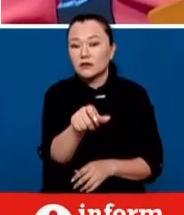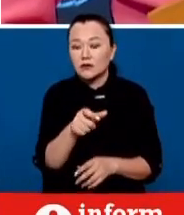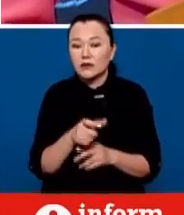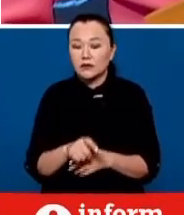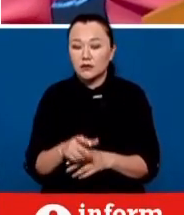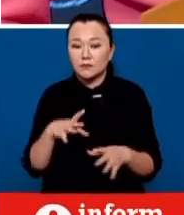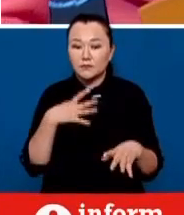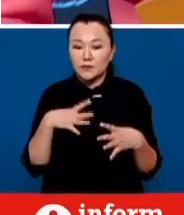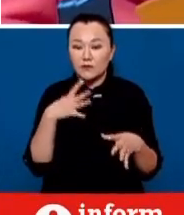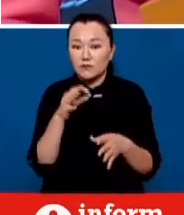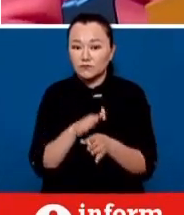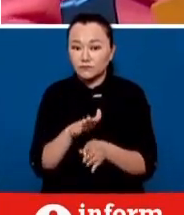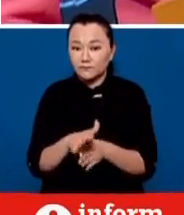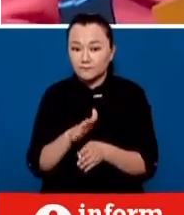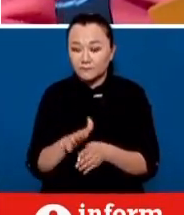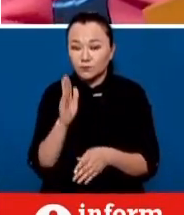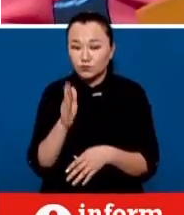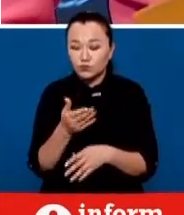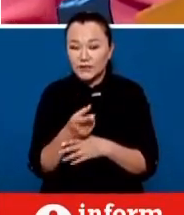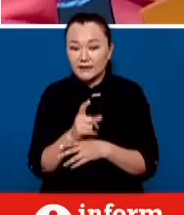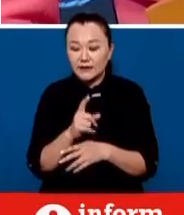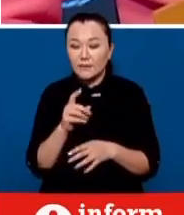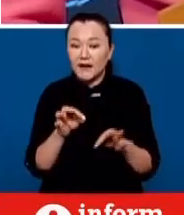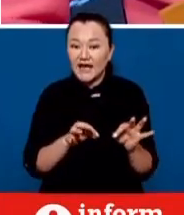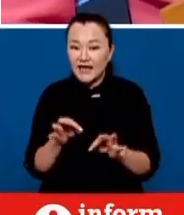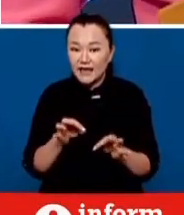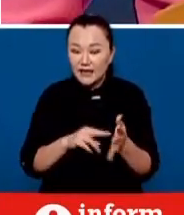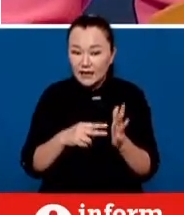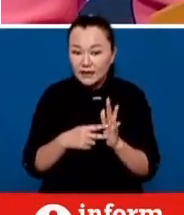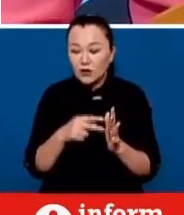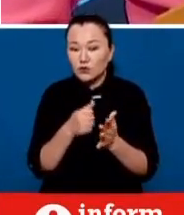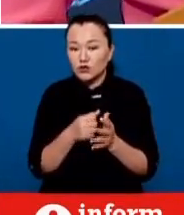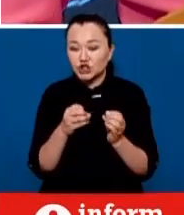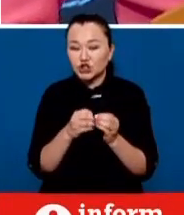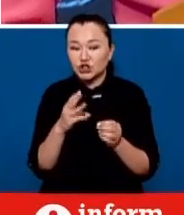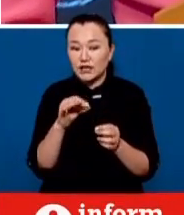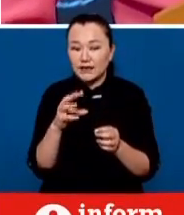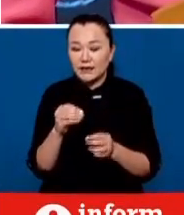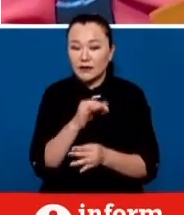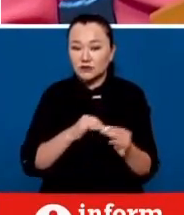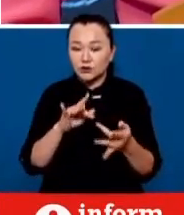жаттығуларын орындайды. Ішкі істер министрлігінің бұл жобасы 10 шілдеге дейін ашық үкімет порталында талқыланады.